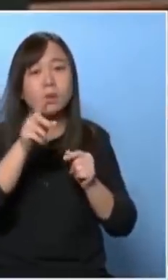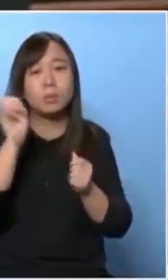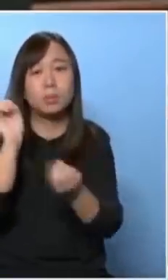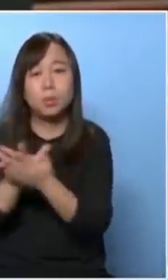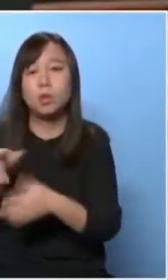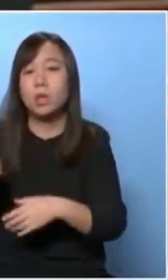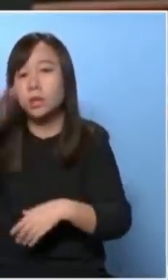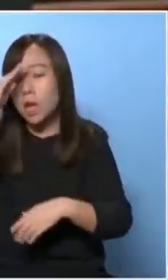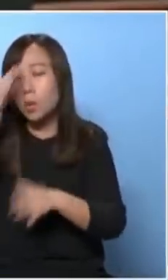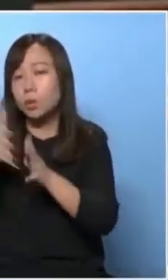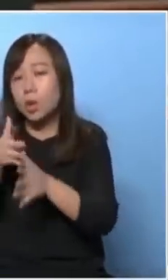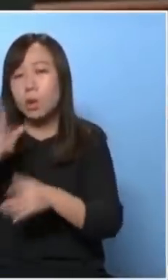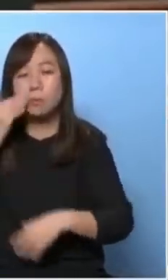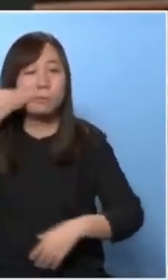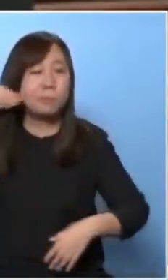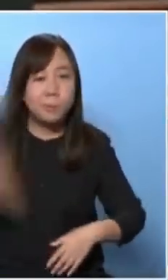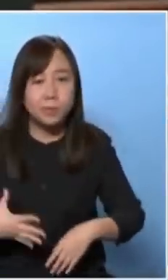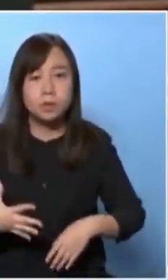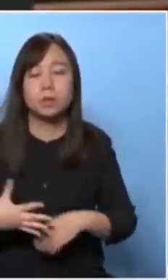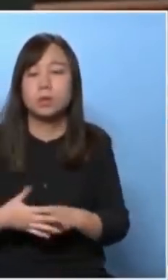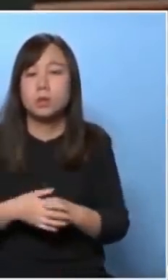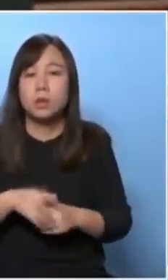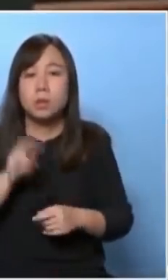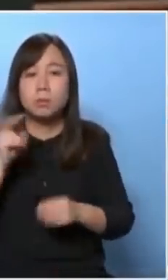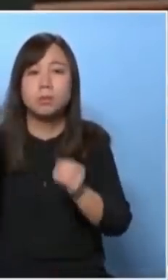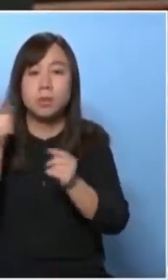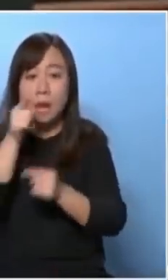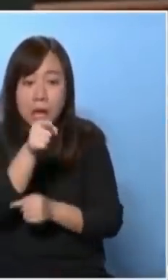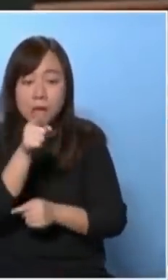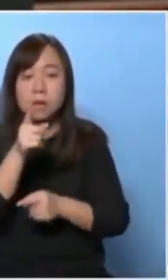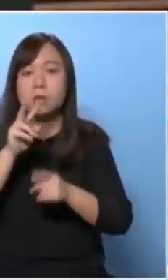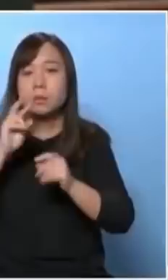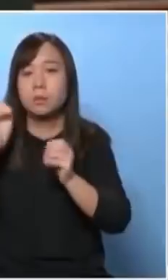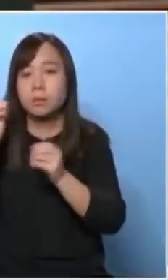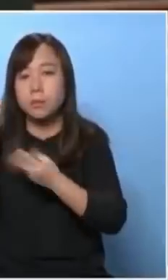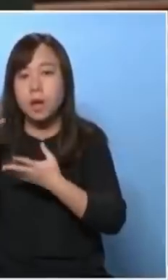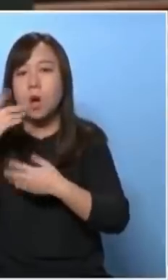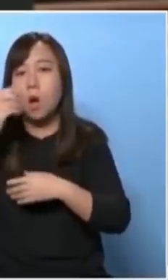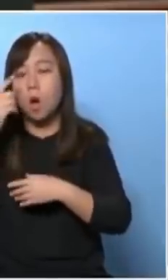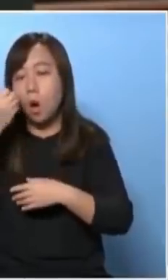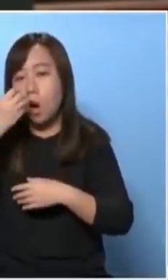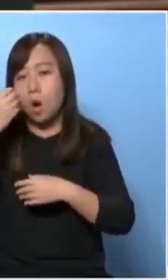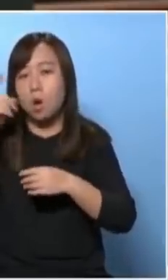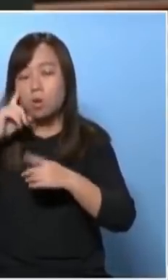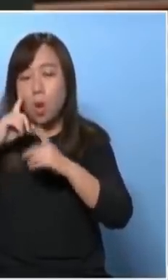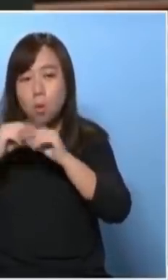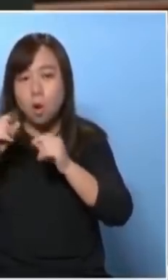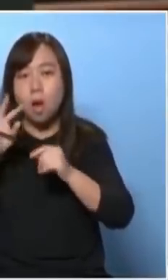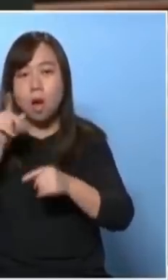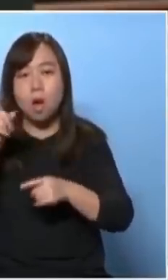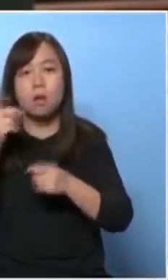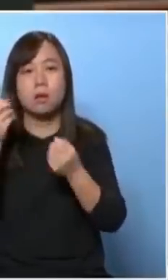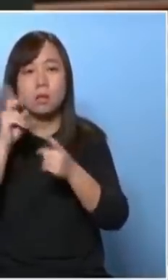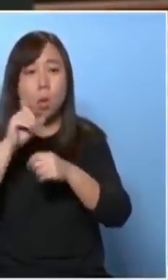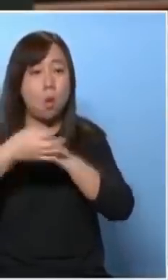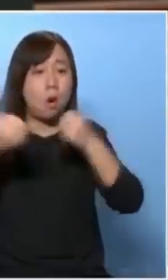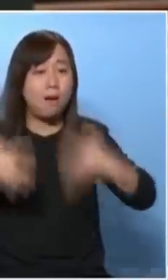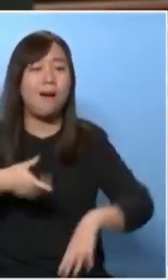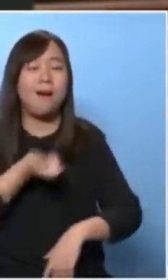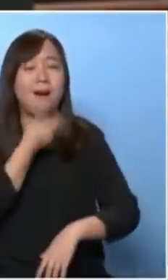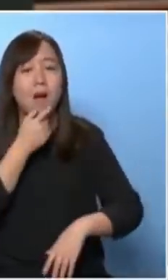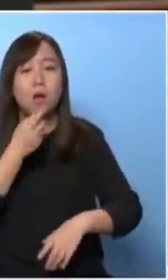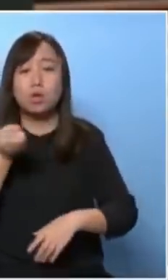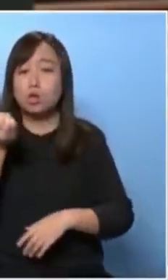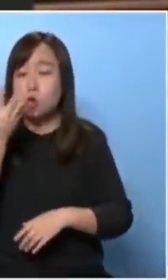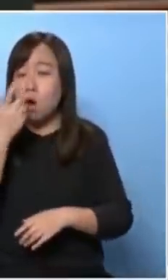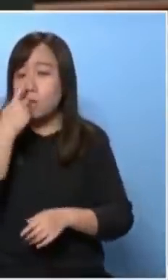在名譽掃地，亦都是因為你令到台灣將香港一國兩制變成笑話，亦都因為你幫蔡英